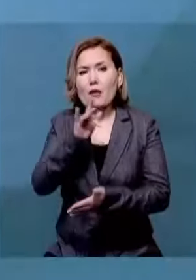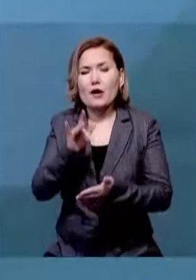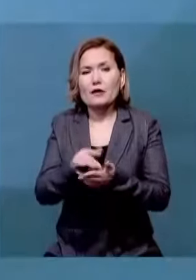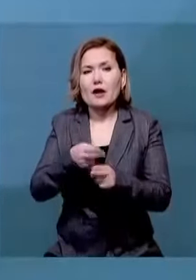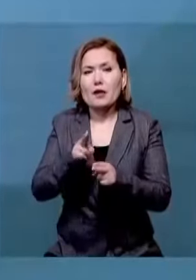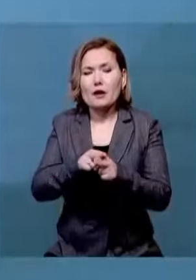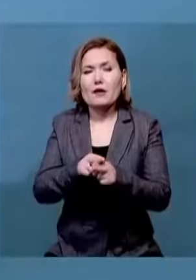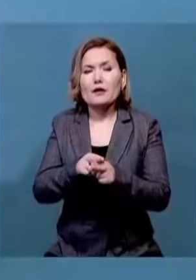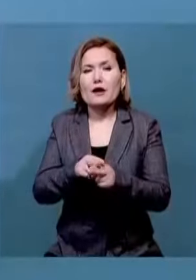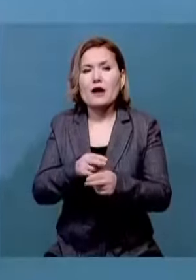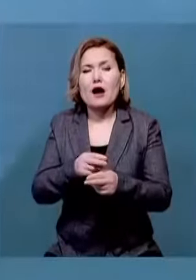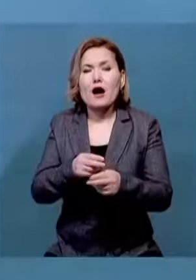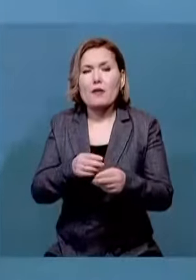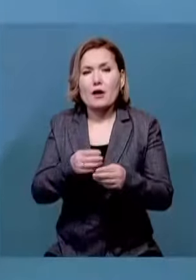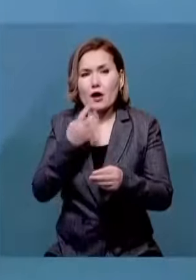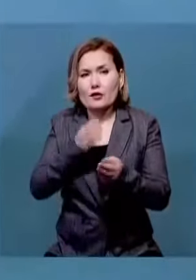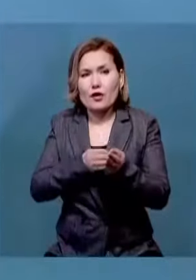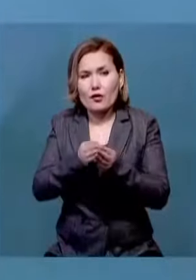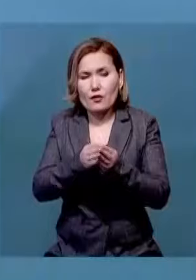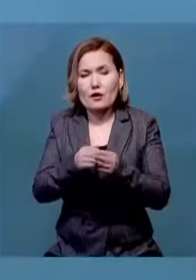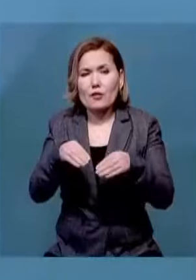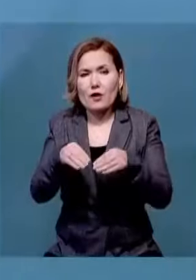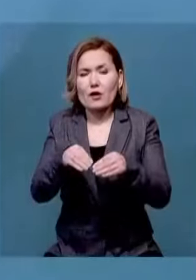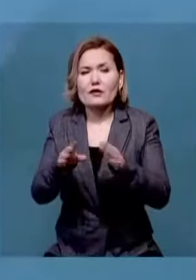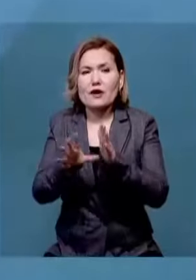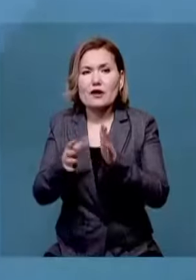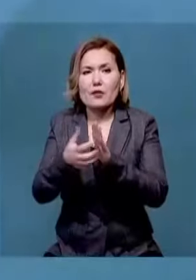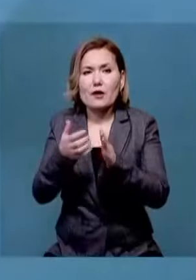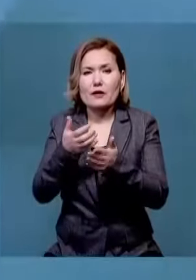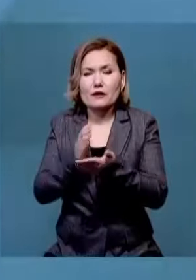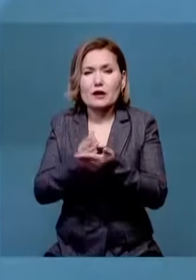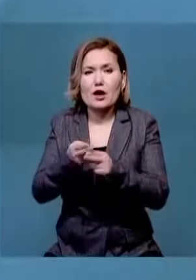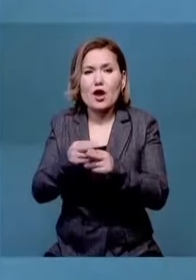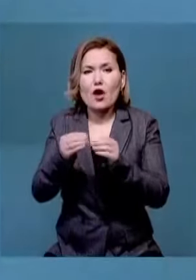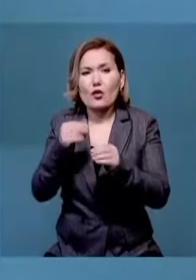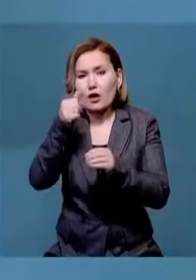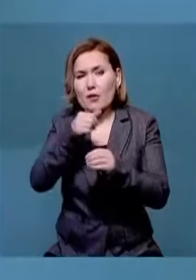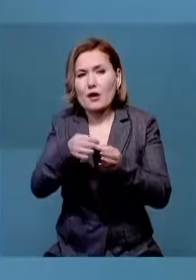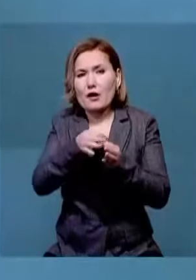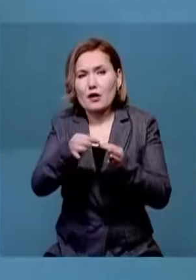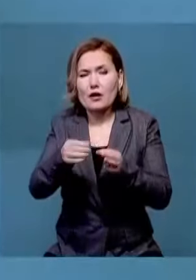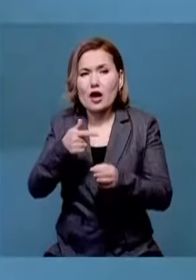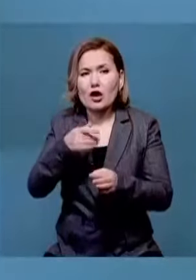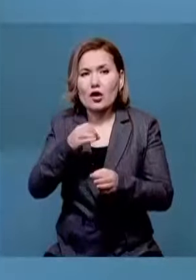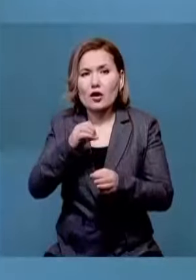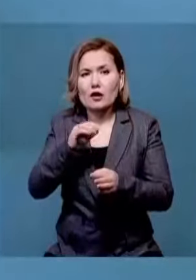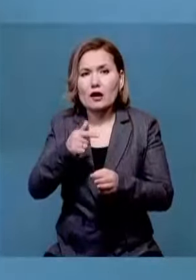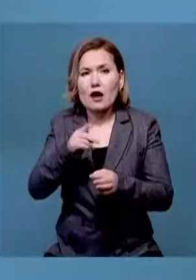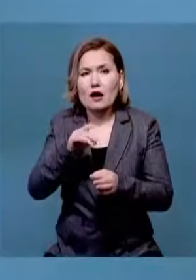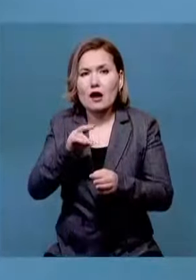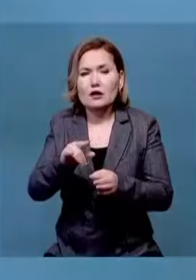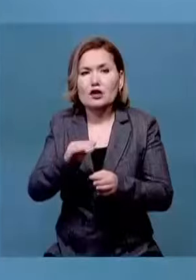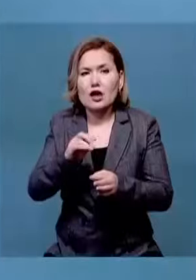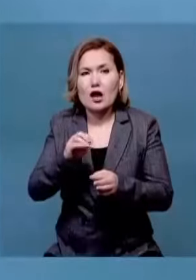Алматыдағы бау-бақша бірлестіктері жарыққа жарымай отыр. Қалаға қосылғанына 10 жыл болған кемпір қосақ, геолог, қарғалы, жайлау